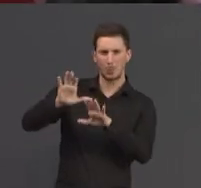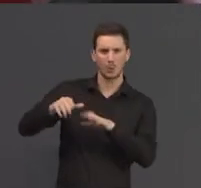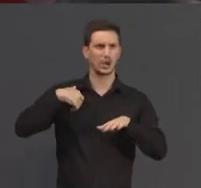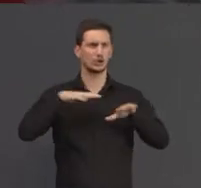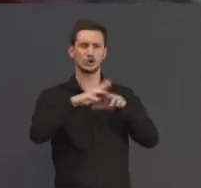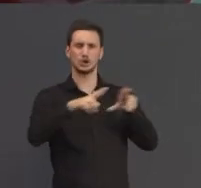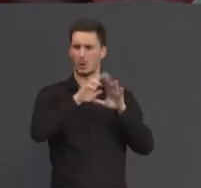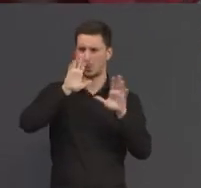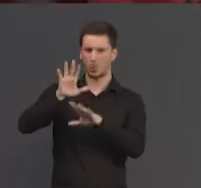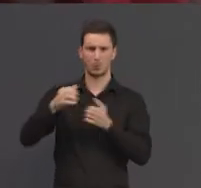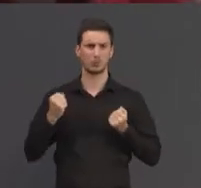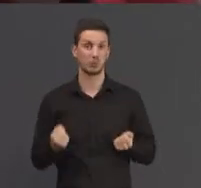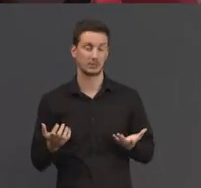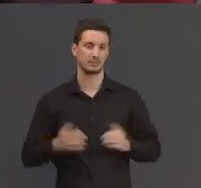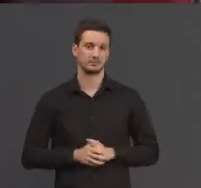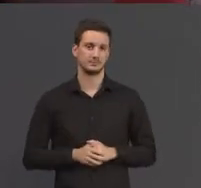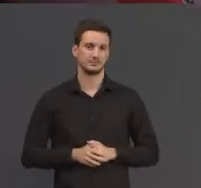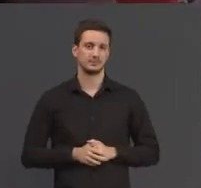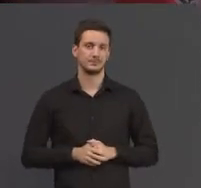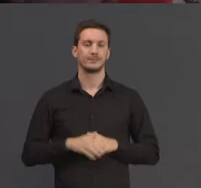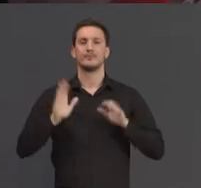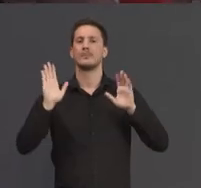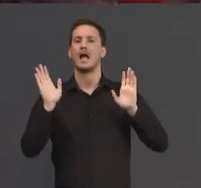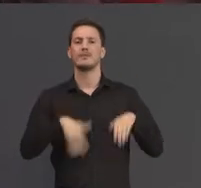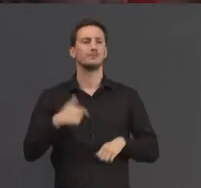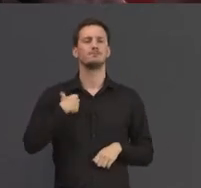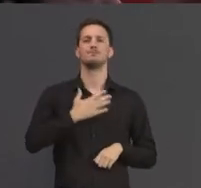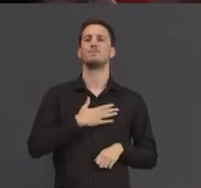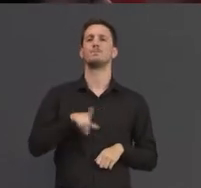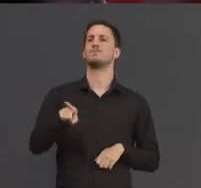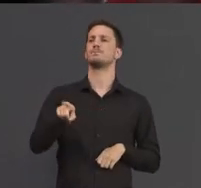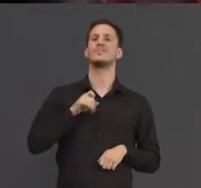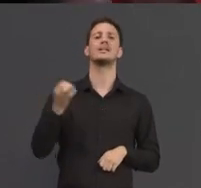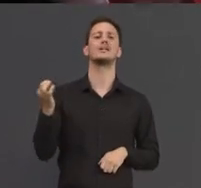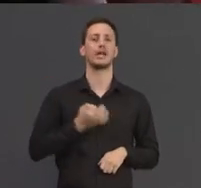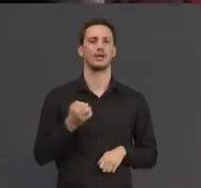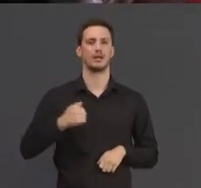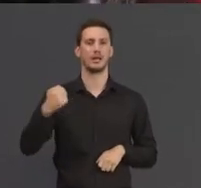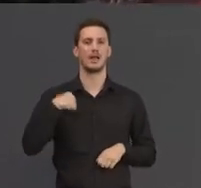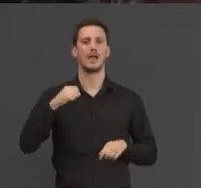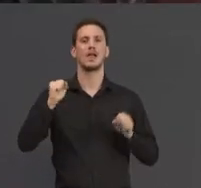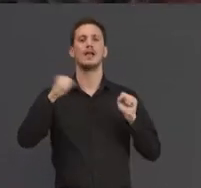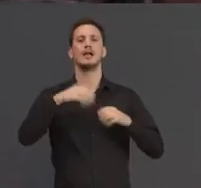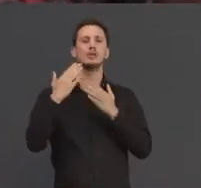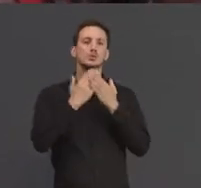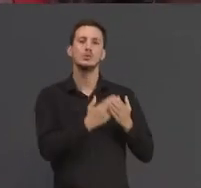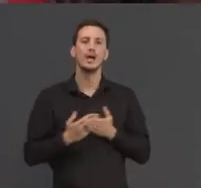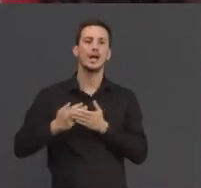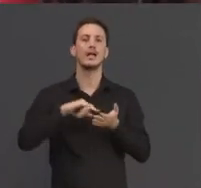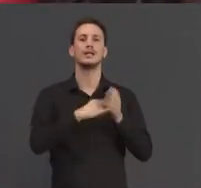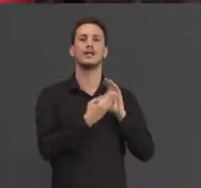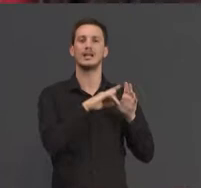xarxes socials. Al final, vaig decidir estudiar enginyeria aeronàutica. I què va